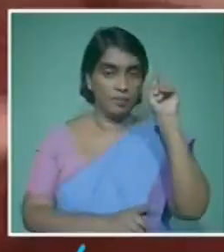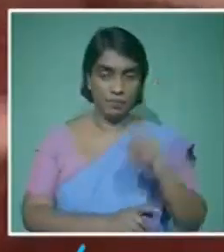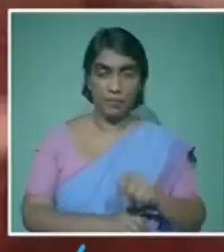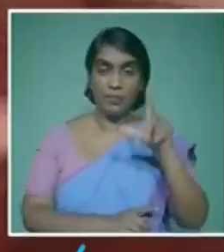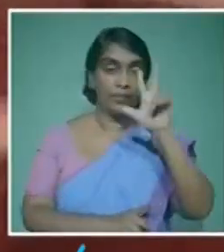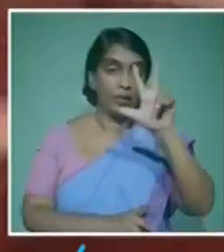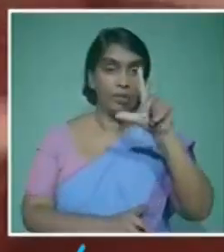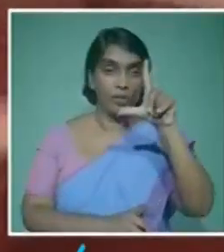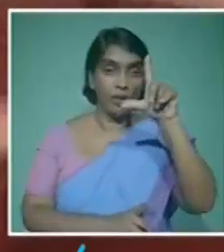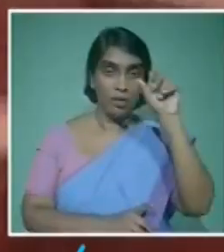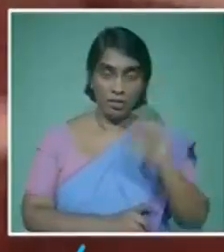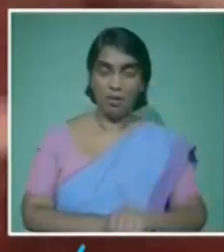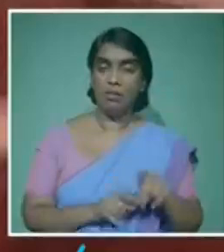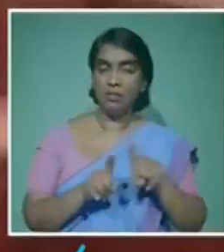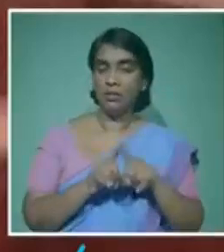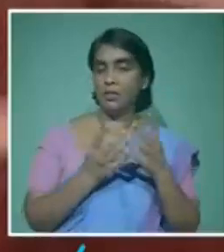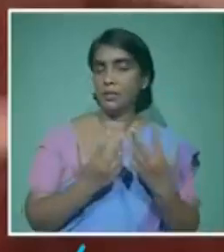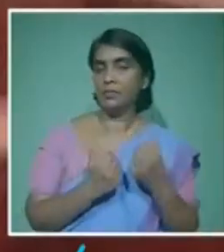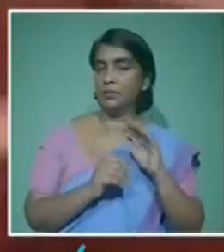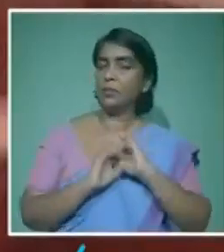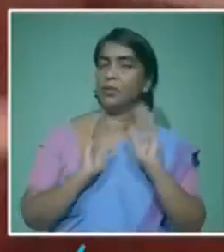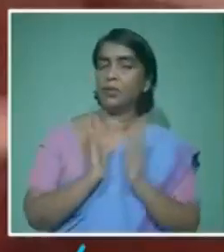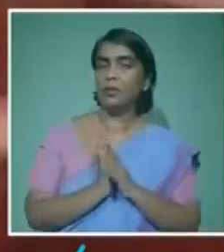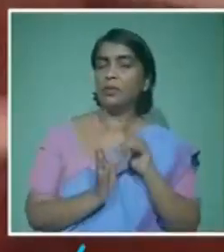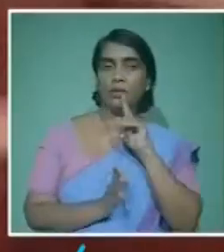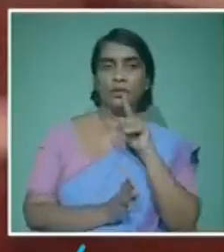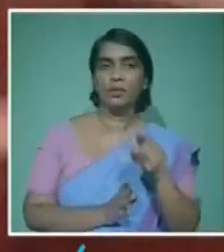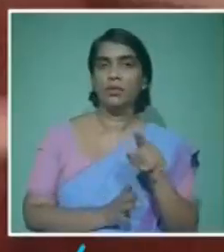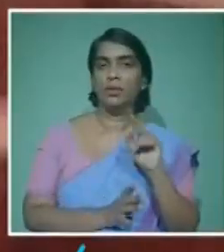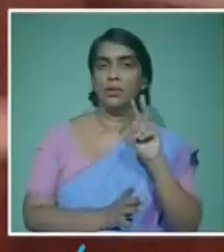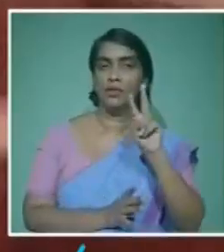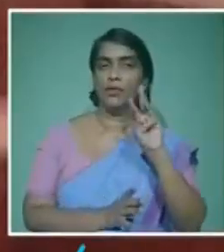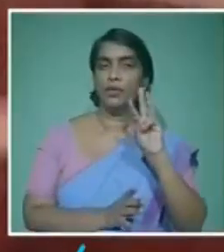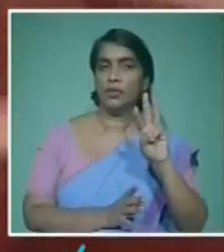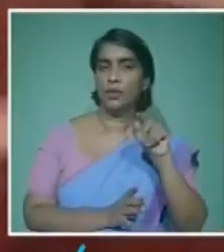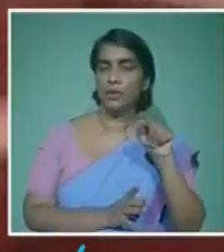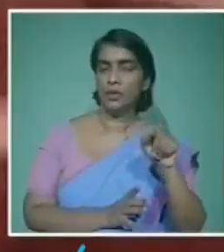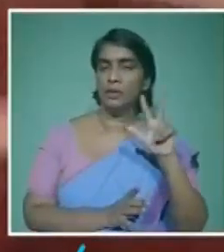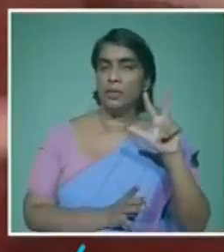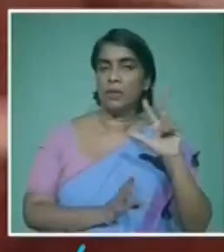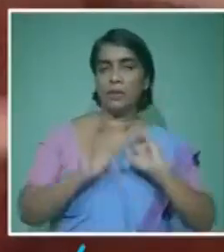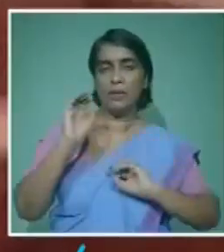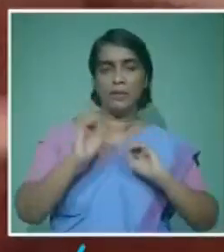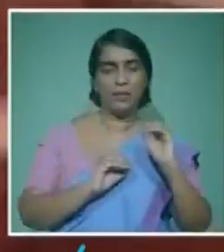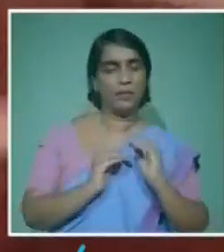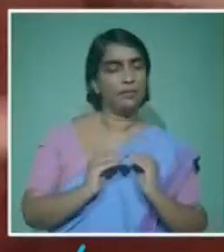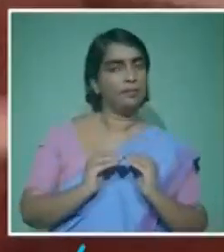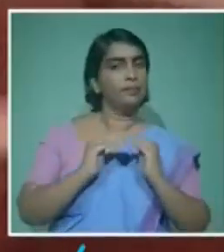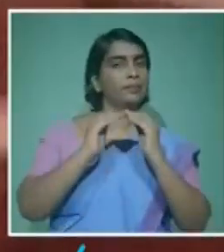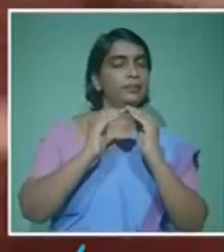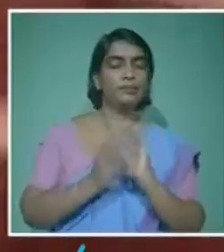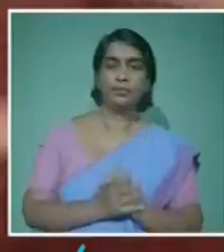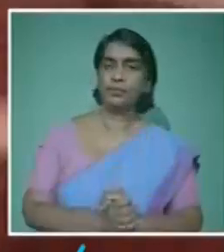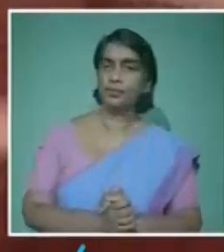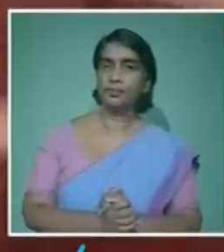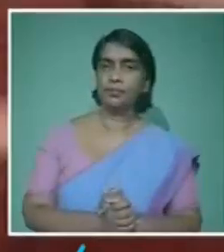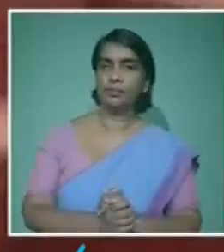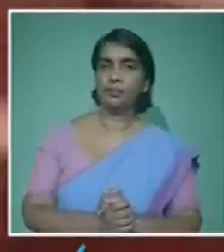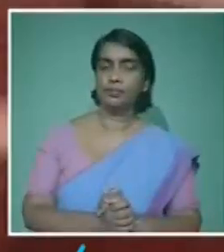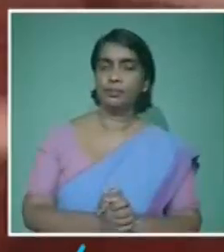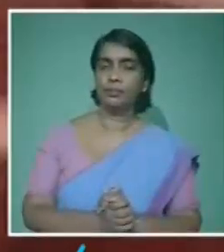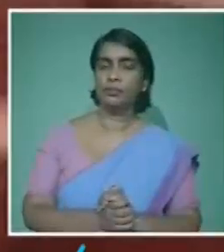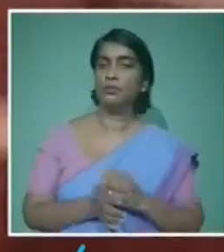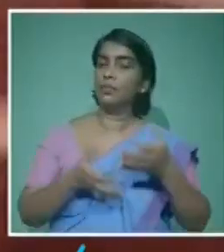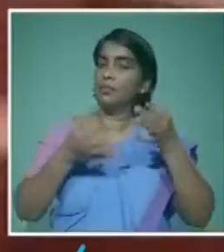29.3%. கடற்கரையினை அன்றிய பகுதிகளில் மீன் வளத்தை அதிகரிப்பதற்கான விஞ்ஞான ரீதியிலான ஆய்வுகளுக்கு